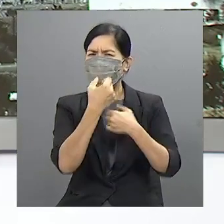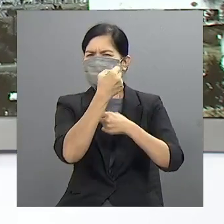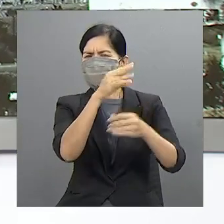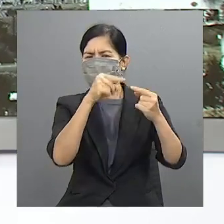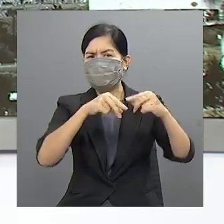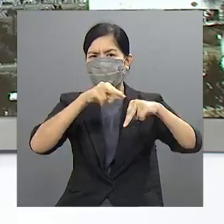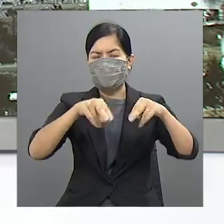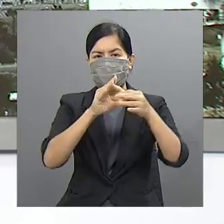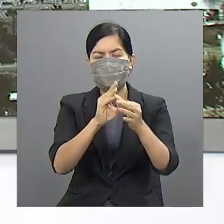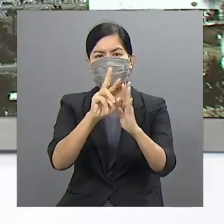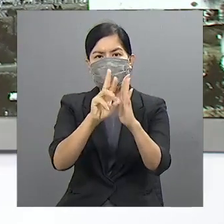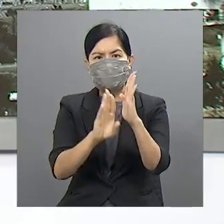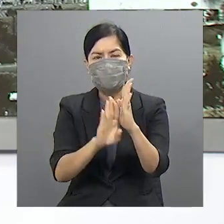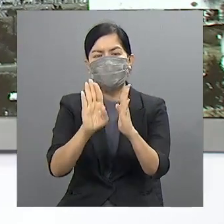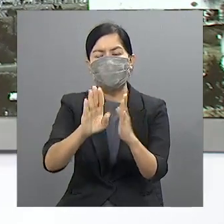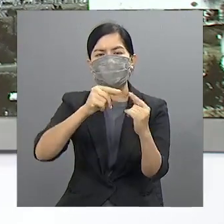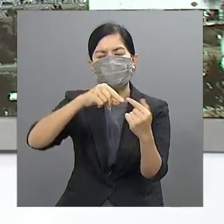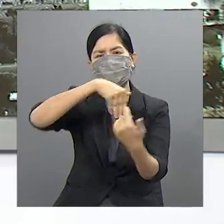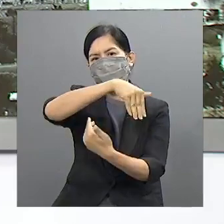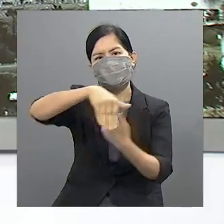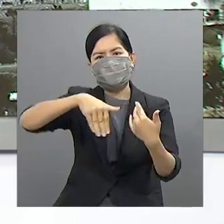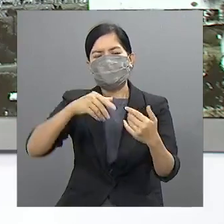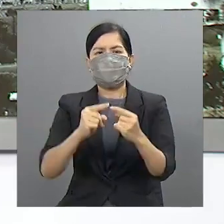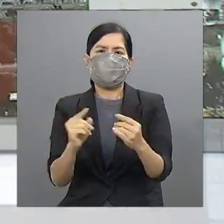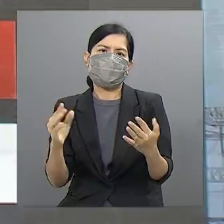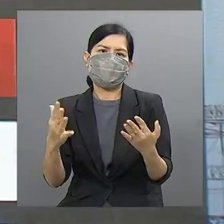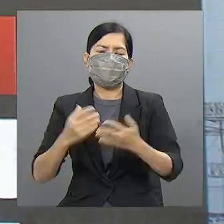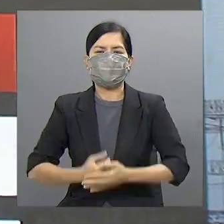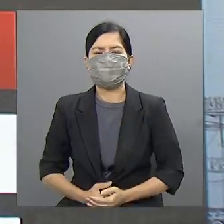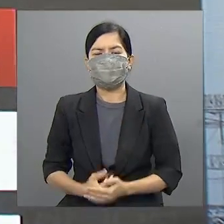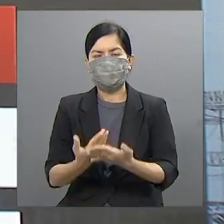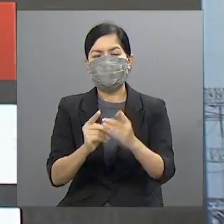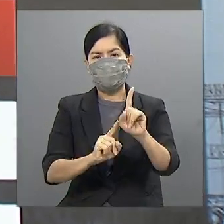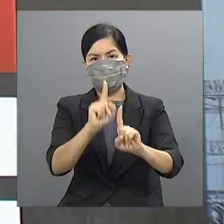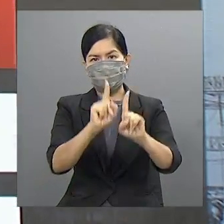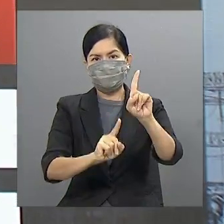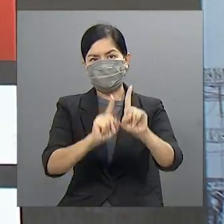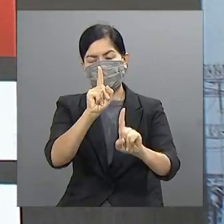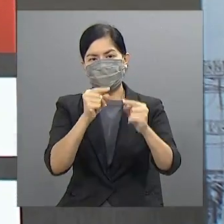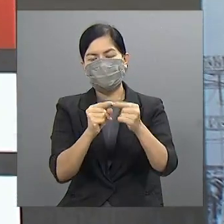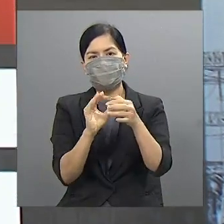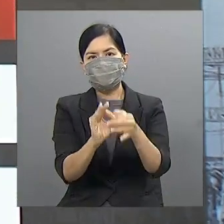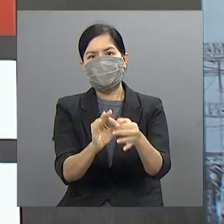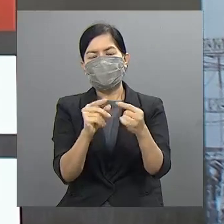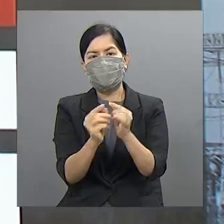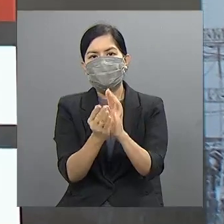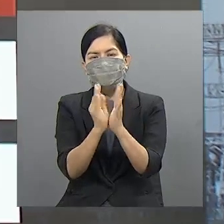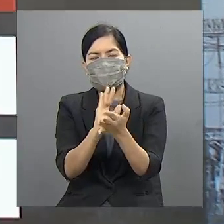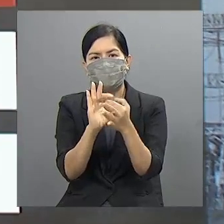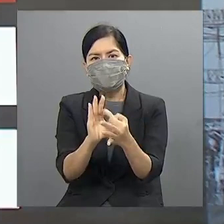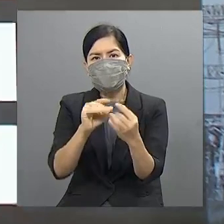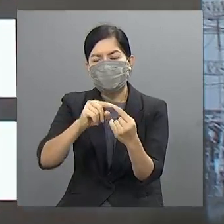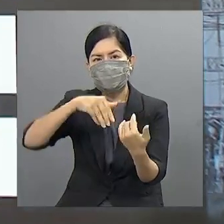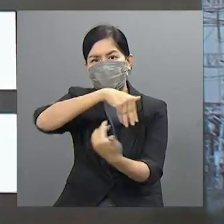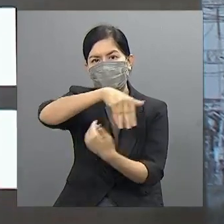พื่อพลังงานสะอาดมากนักค่ะโดยรายงานดัชนีชี้วัดประสิทธิภาพว่าด้วยเรื่องการเปลี่ยนแปลงสภาพภูมิอากาศประจำปีนี้คุณผู้ช